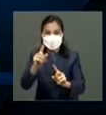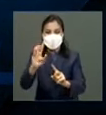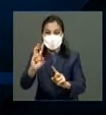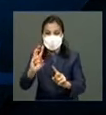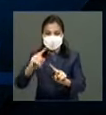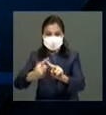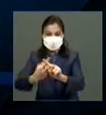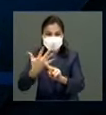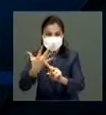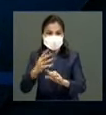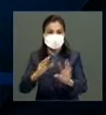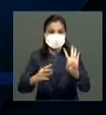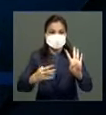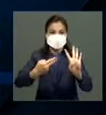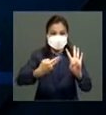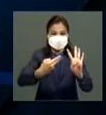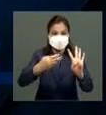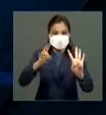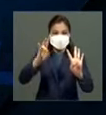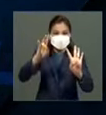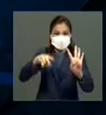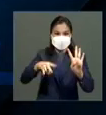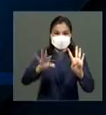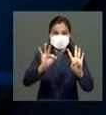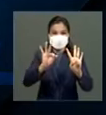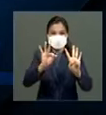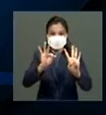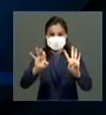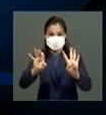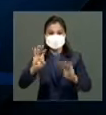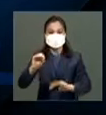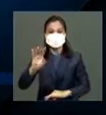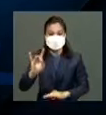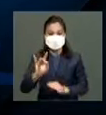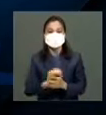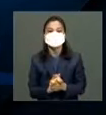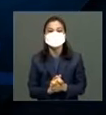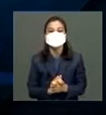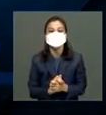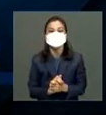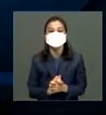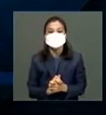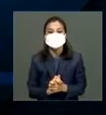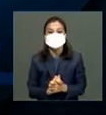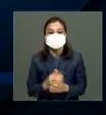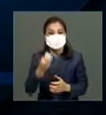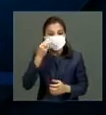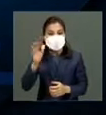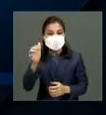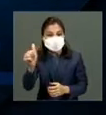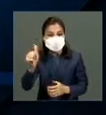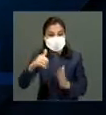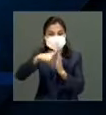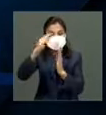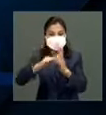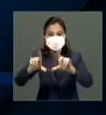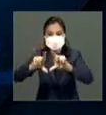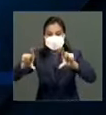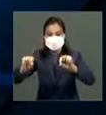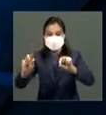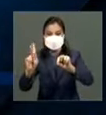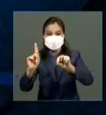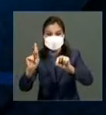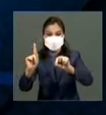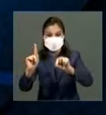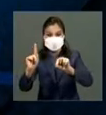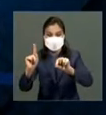าคมนี้ 47,948 นะครับซึ่งตัวเลขที่หายป่วยไปแล้วอยู่สีเขียวนะครับหลายคนบ